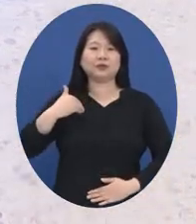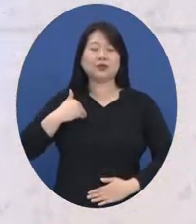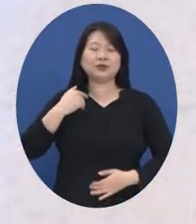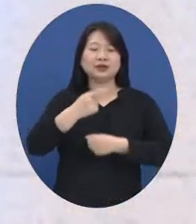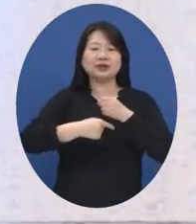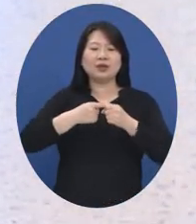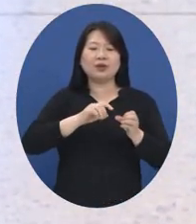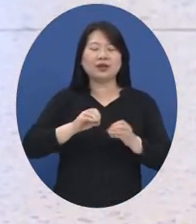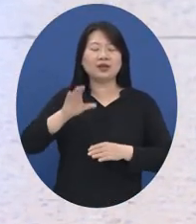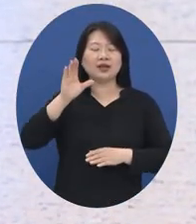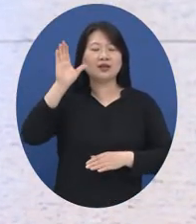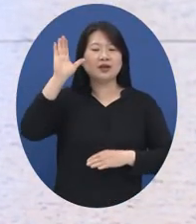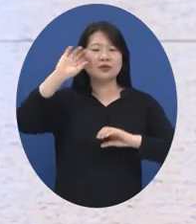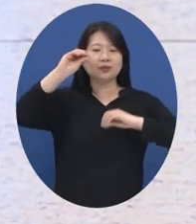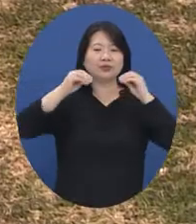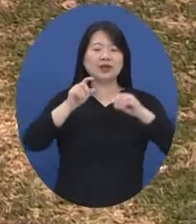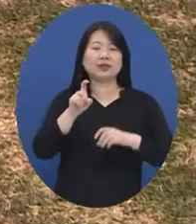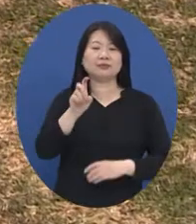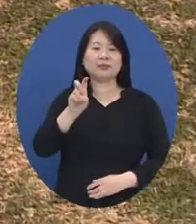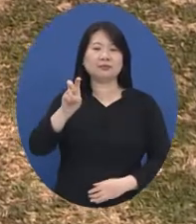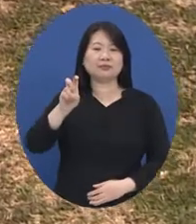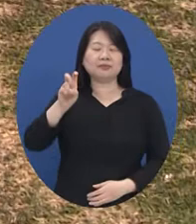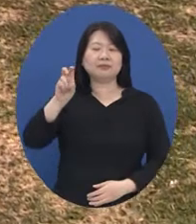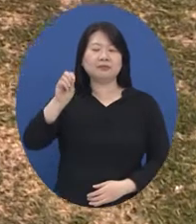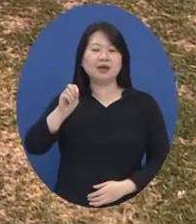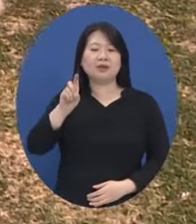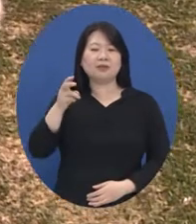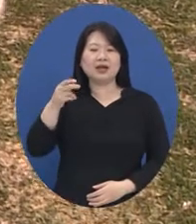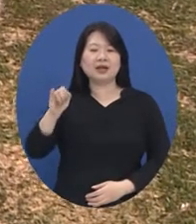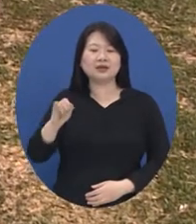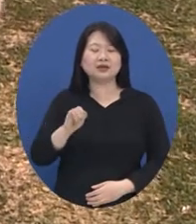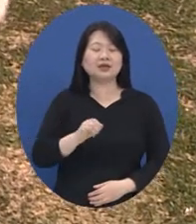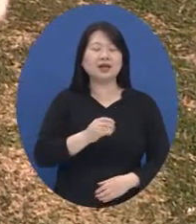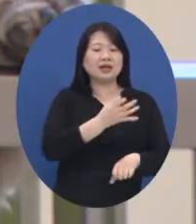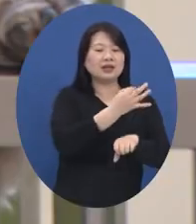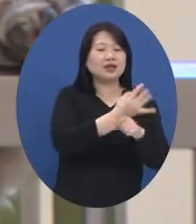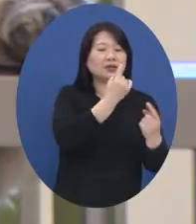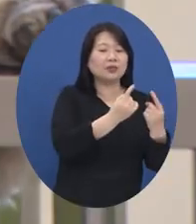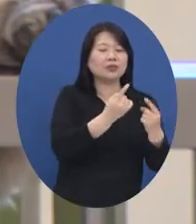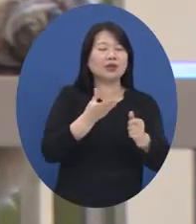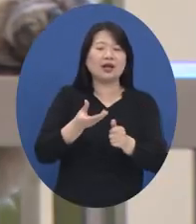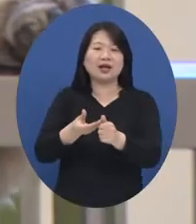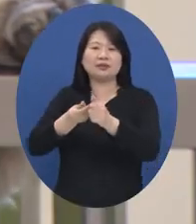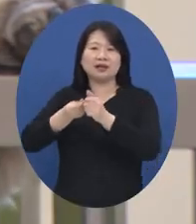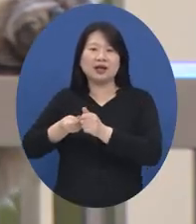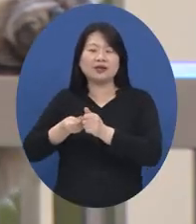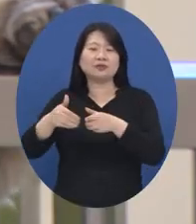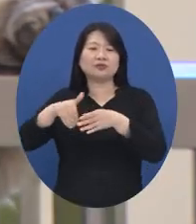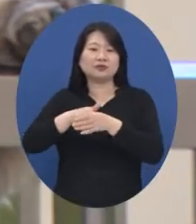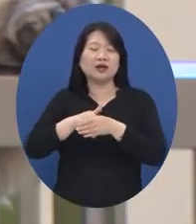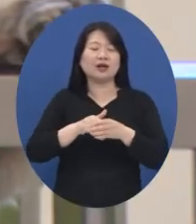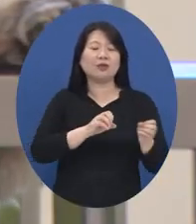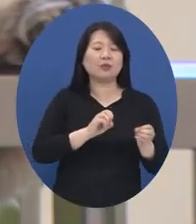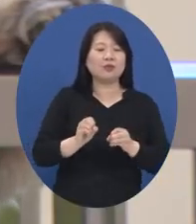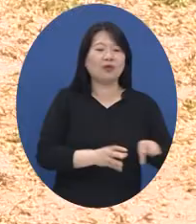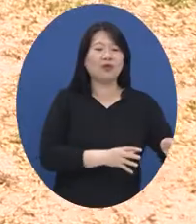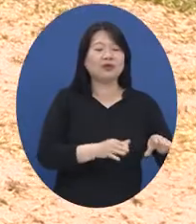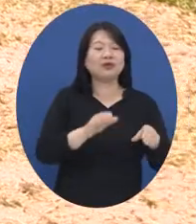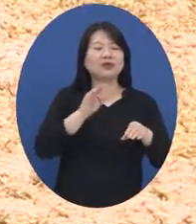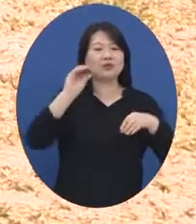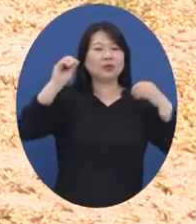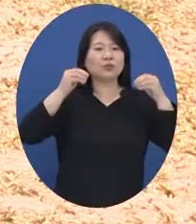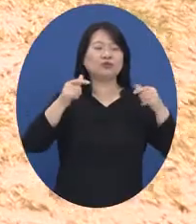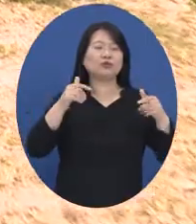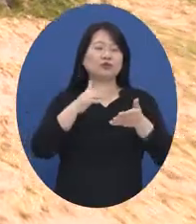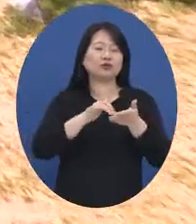1의 유기 동물 만 10만 마리 반려견을 사기 보다 신중히 입양하는 문화가 버려지는 동물을 줄일 수 있습니다